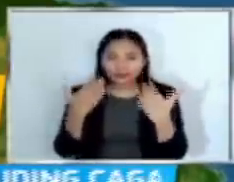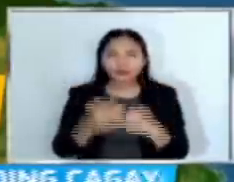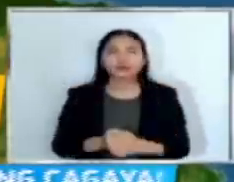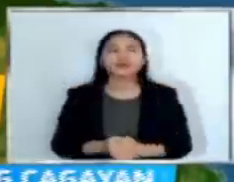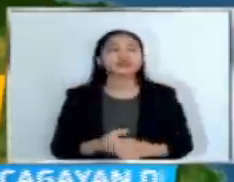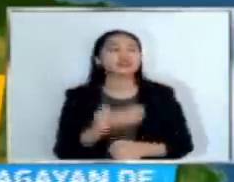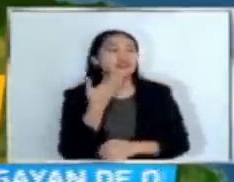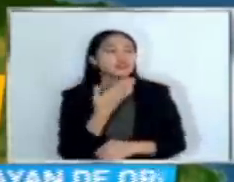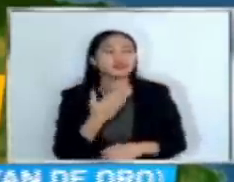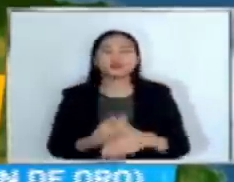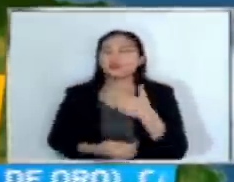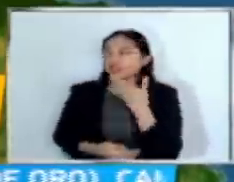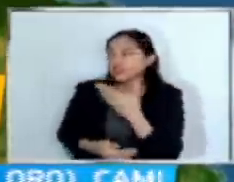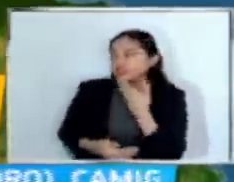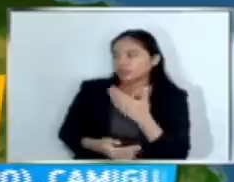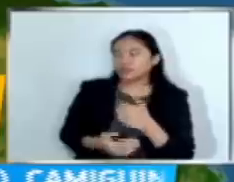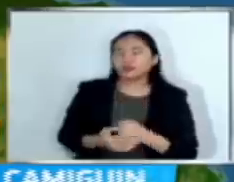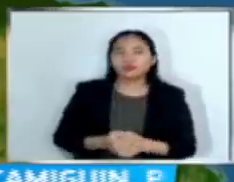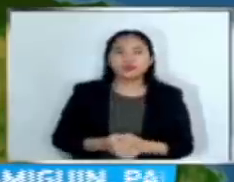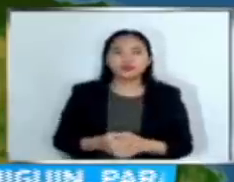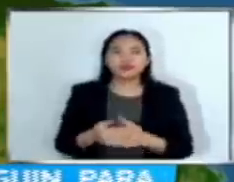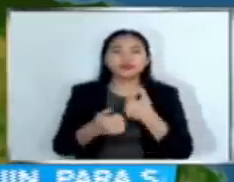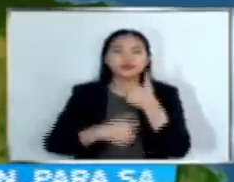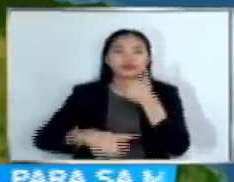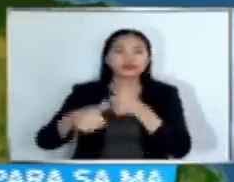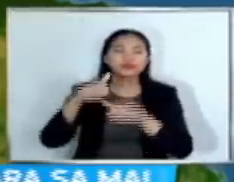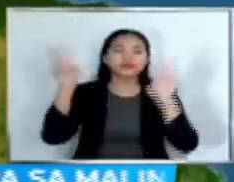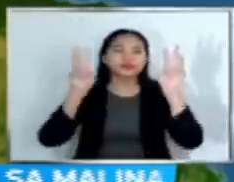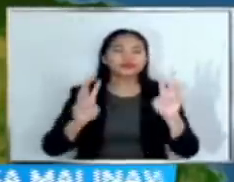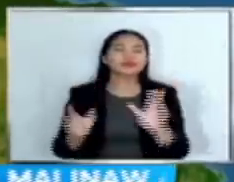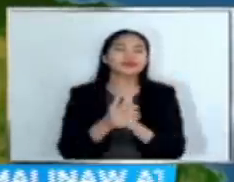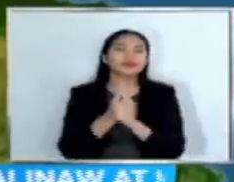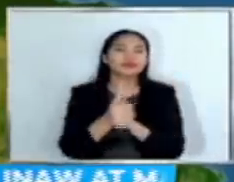Chris Perez, ang senior weather specialist mula sa PAGASA.